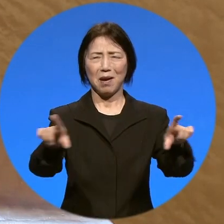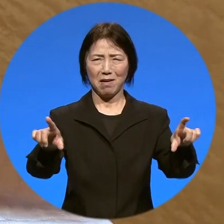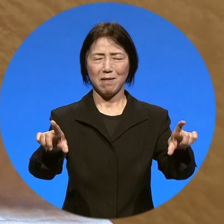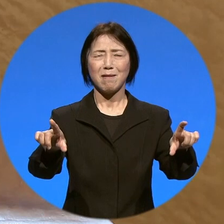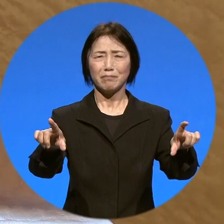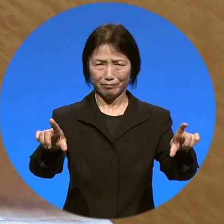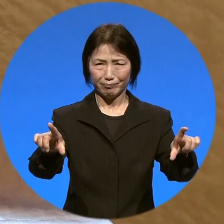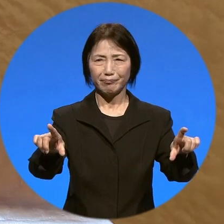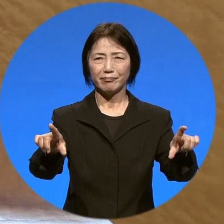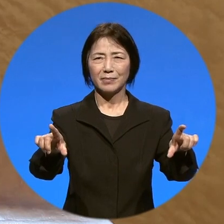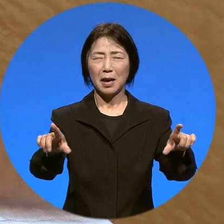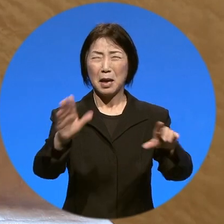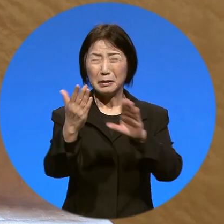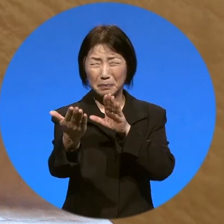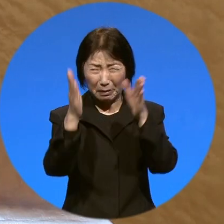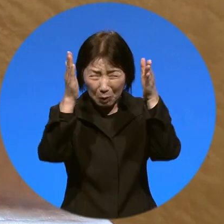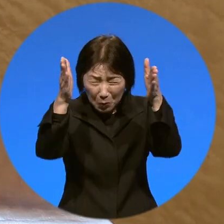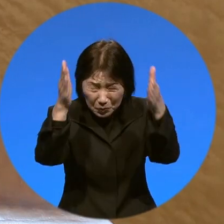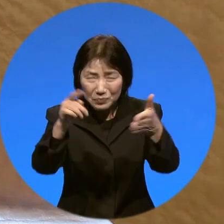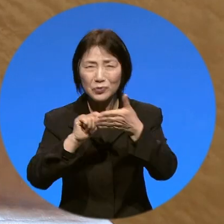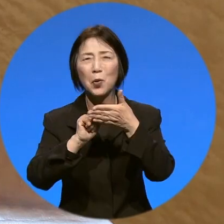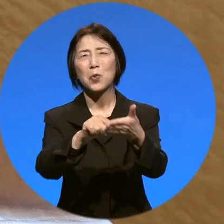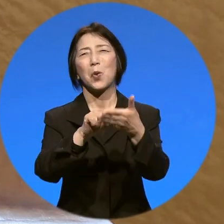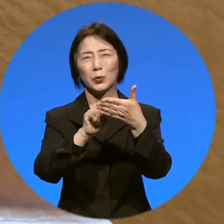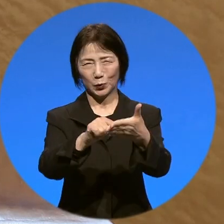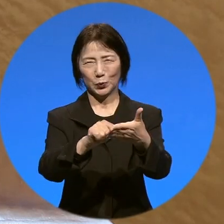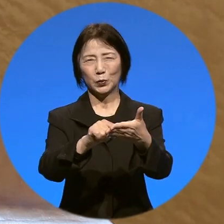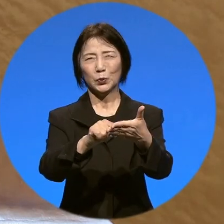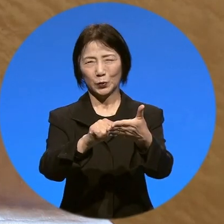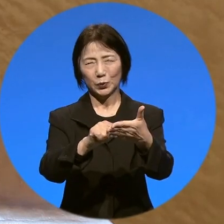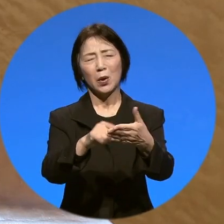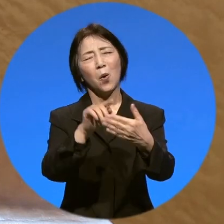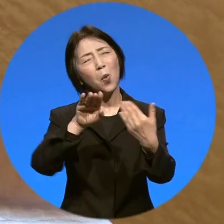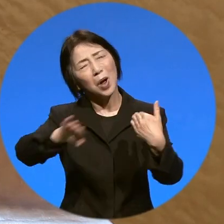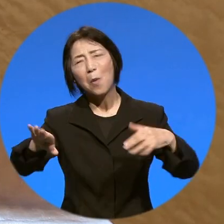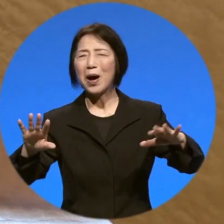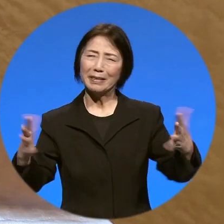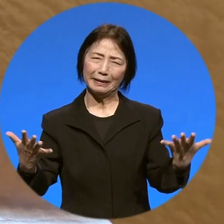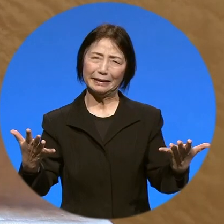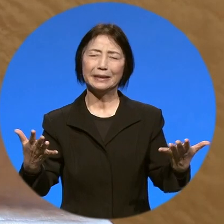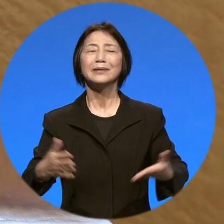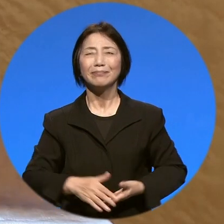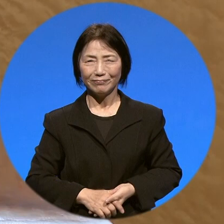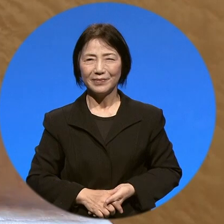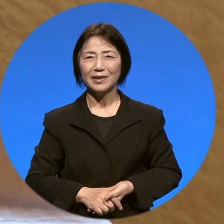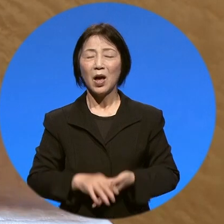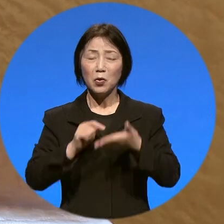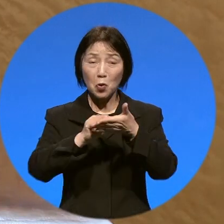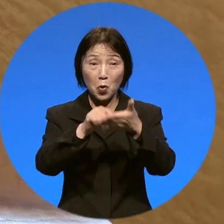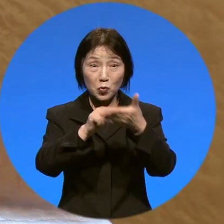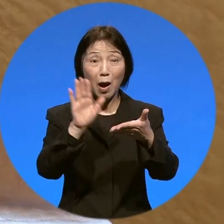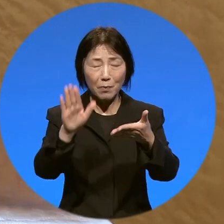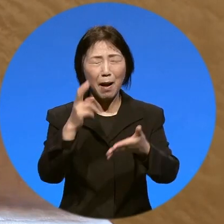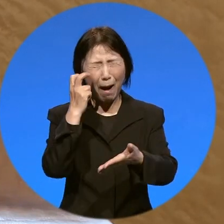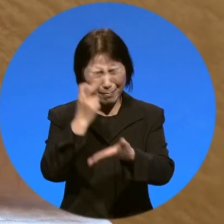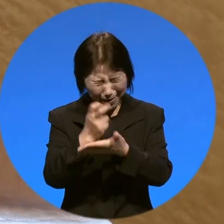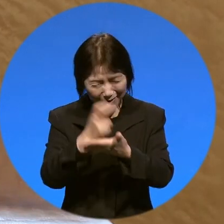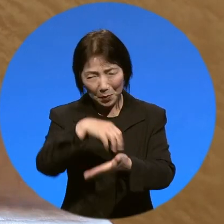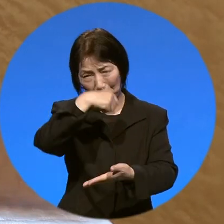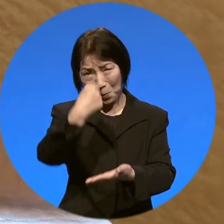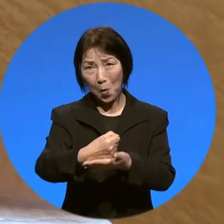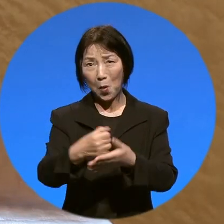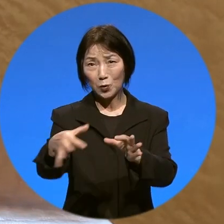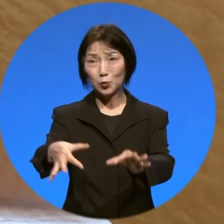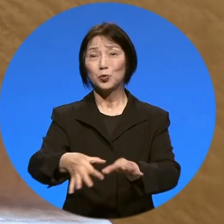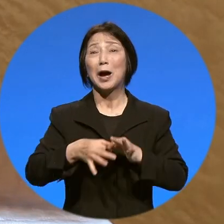に前を向いて努力をすること以外にはないと思いますね、はいはい、必ず努力は報いられると私は思